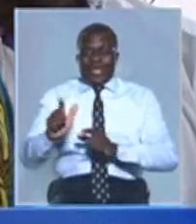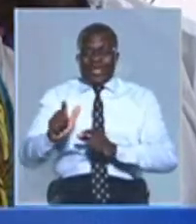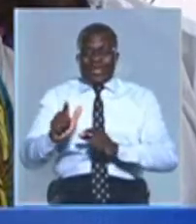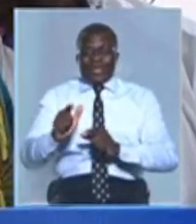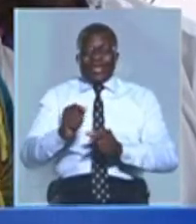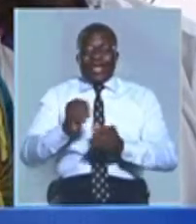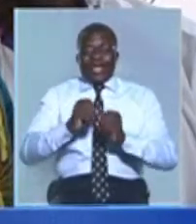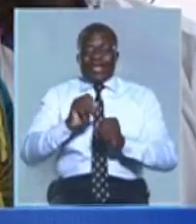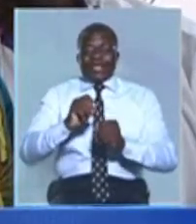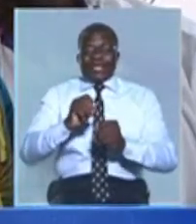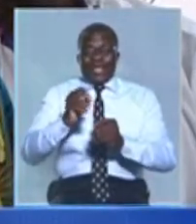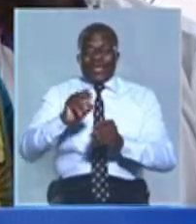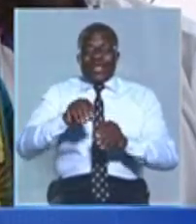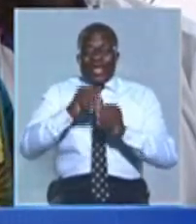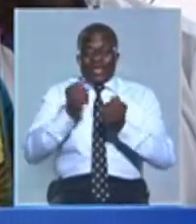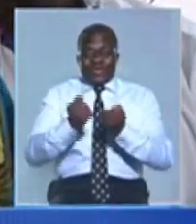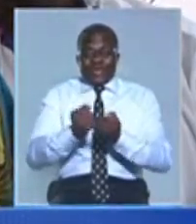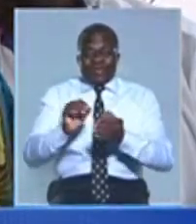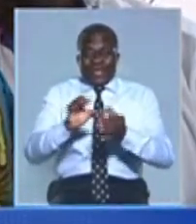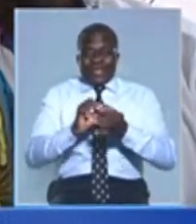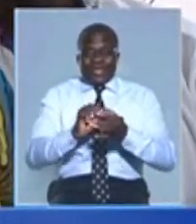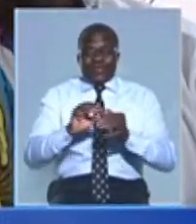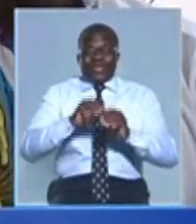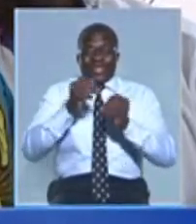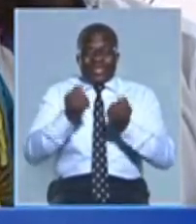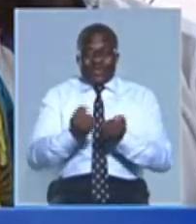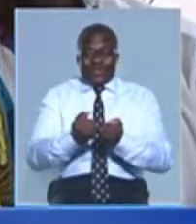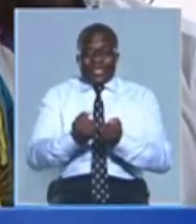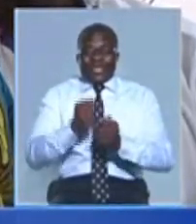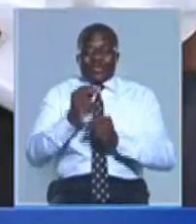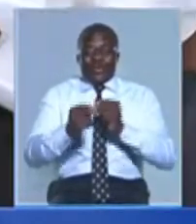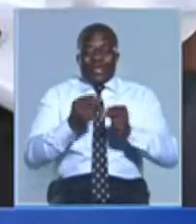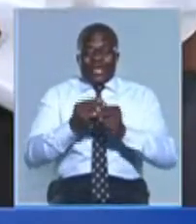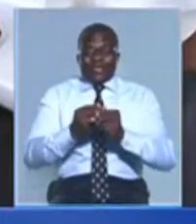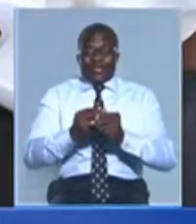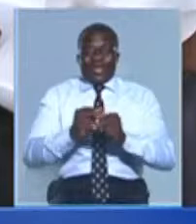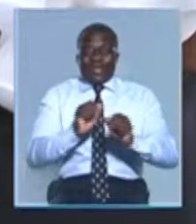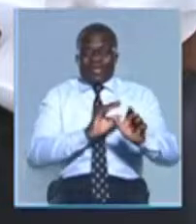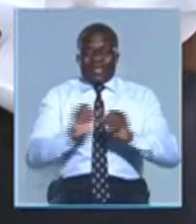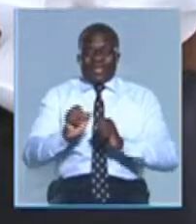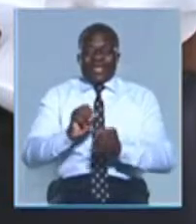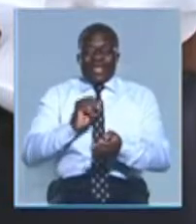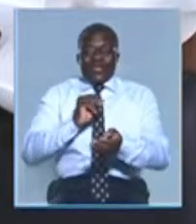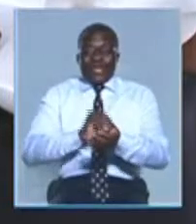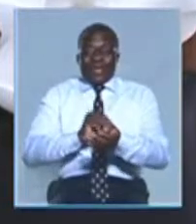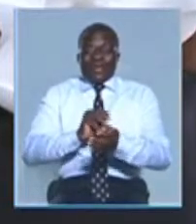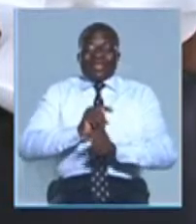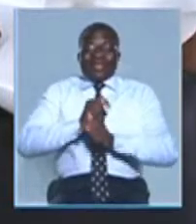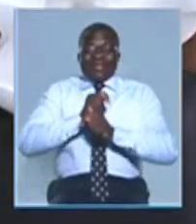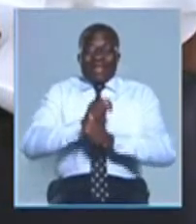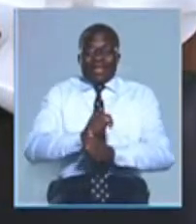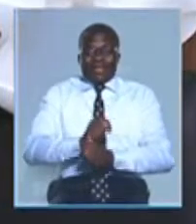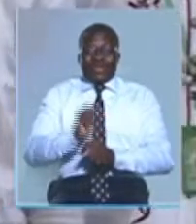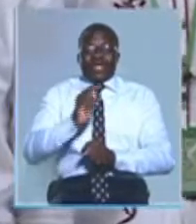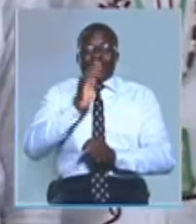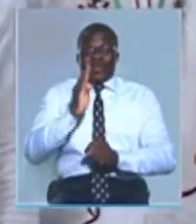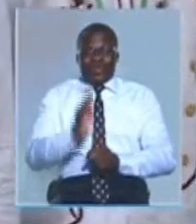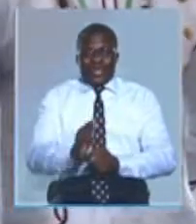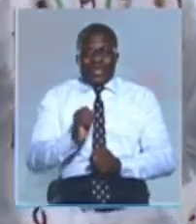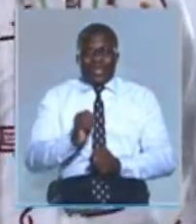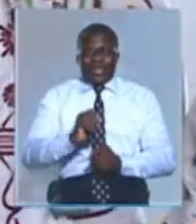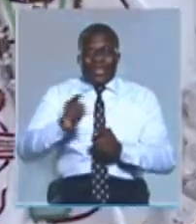la FANAMETRAB, Fédération des associations nationales des acteurs de la médecine traditionnelle du Bénin.